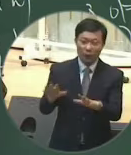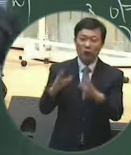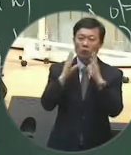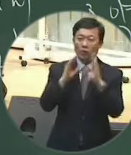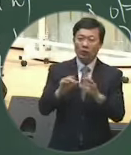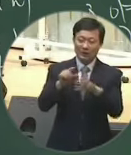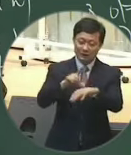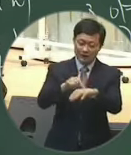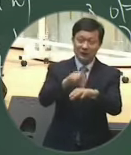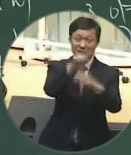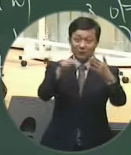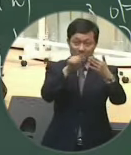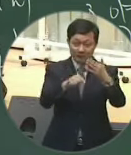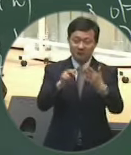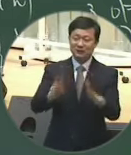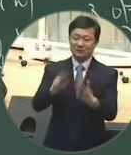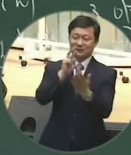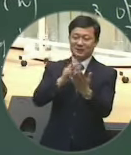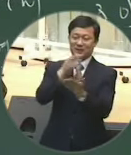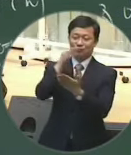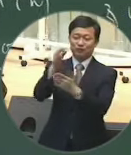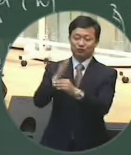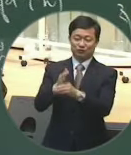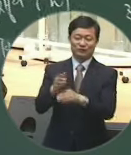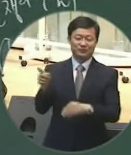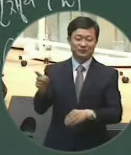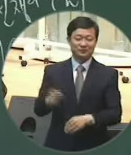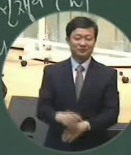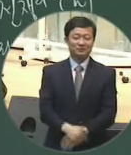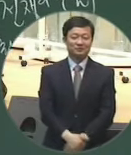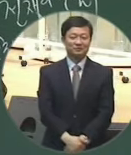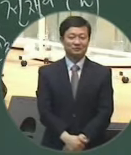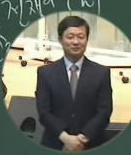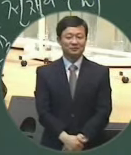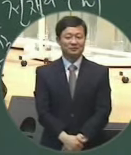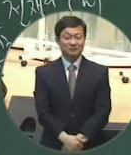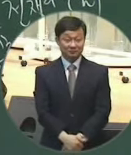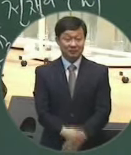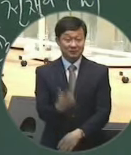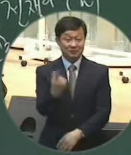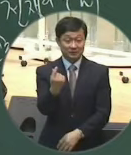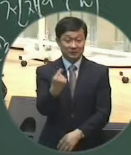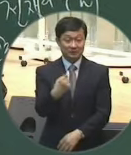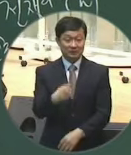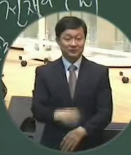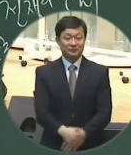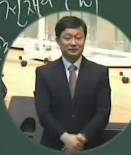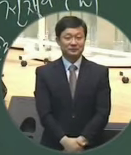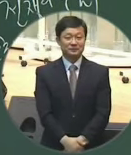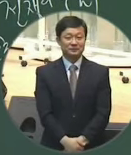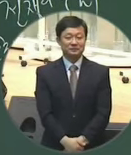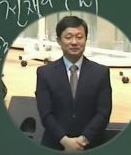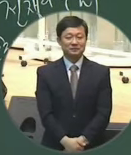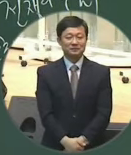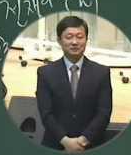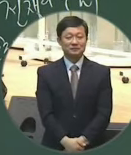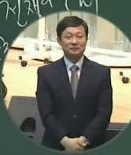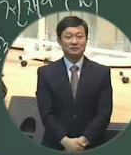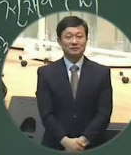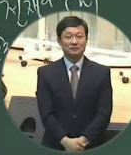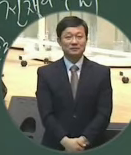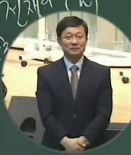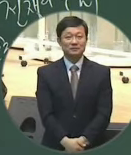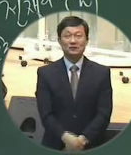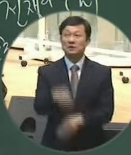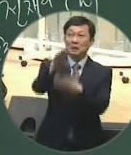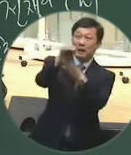이 엄청난 속에서 찬양하는 겁니다. Right now, the choir, you're praising God, and there 그렇죠. are so many things going on, but right here, you're sitting here praising God. 여기